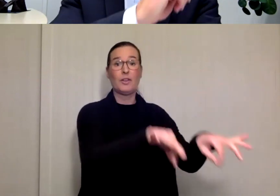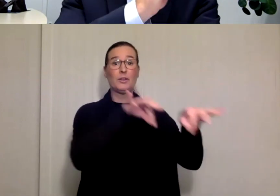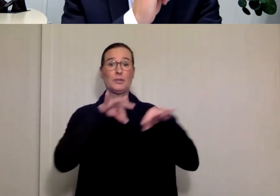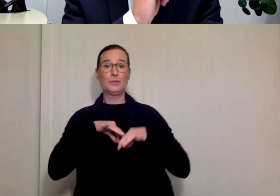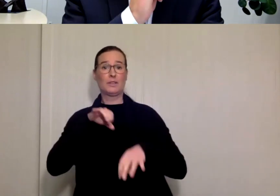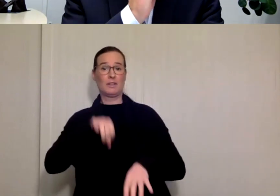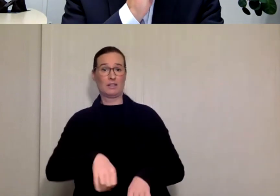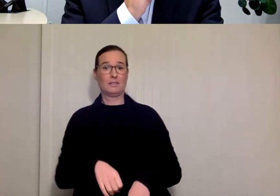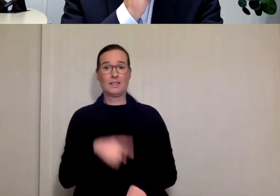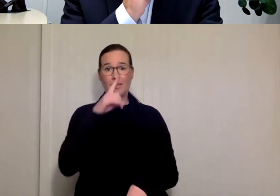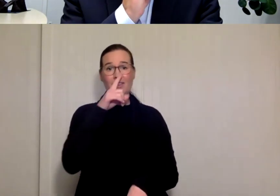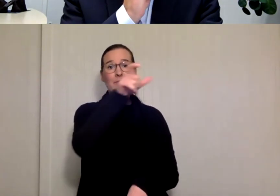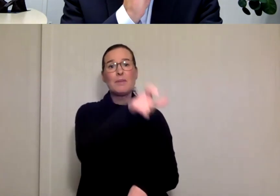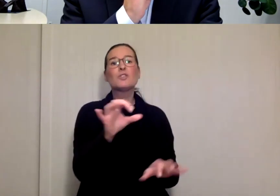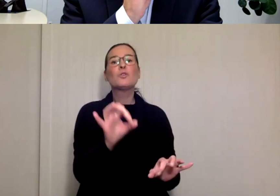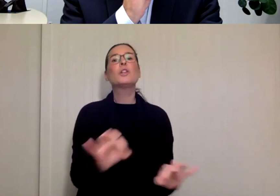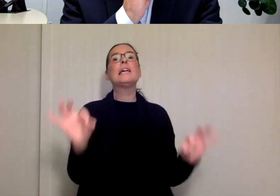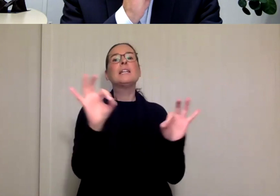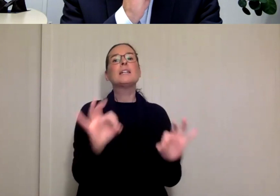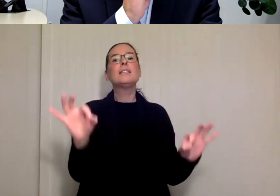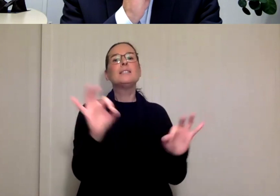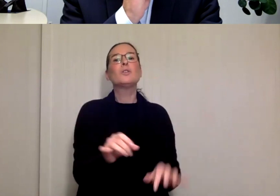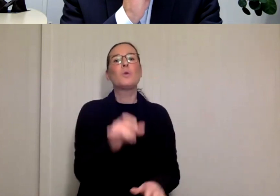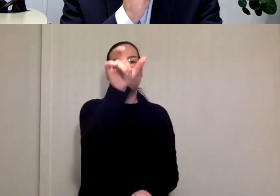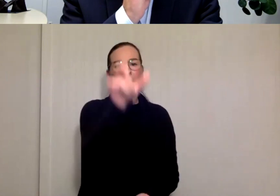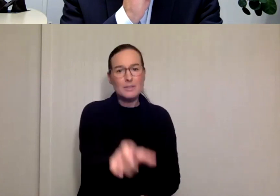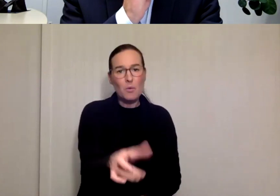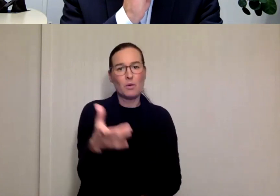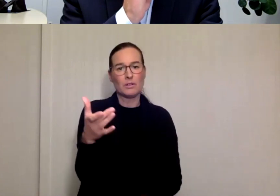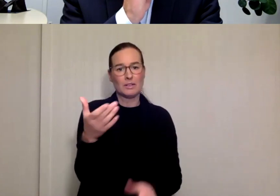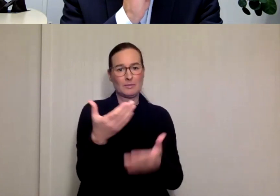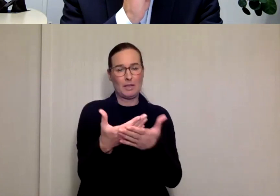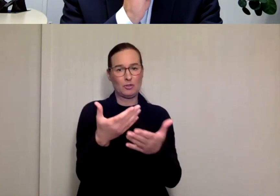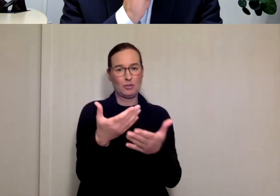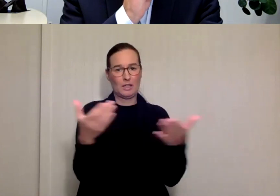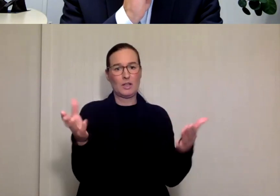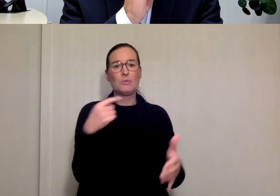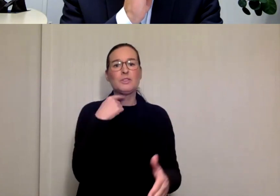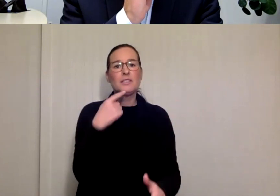Risikopersonen sind, da muss ich ganz arg zu ermuntern vielleicht auch an dieser Stelle und aufrufen,